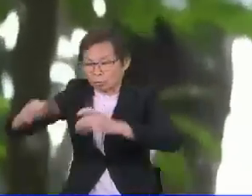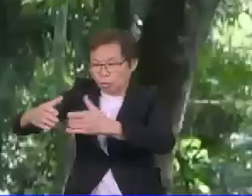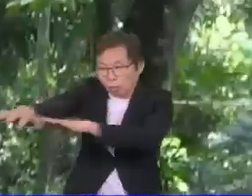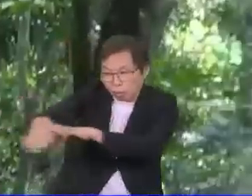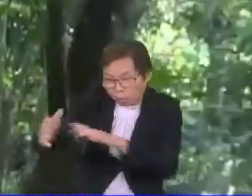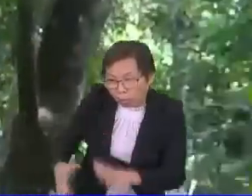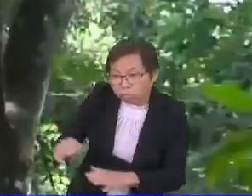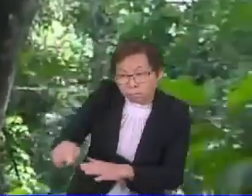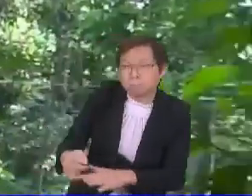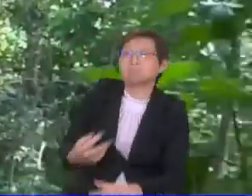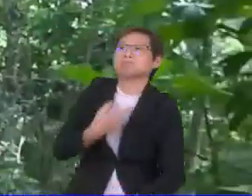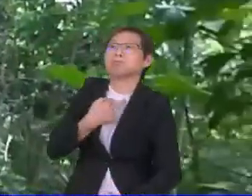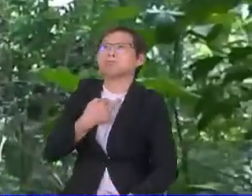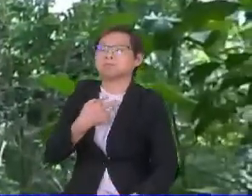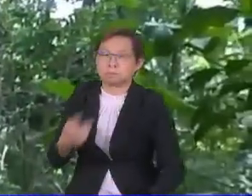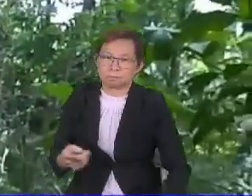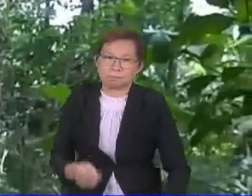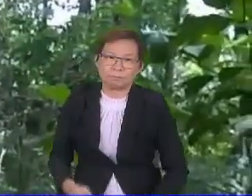penolong yang terkesan